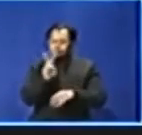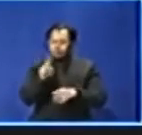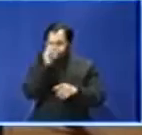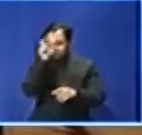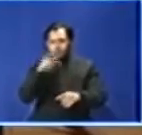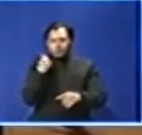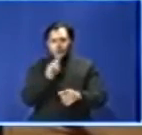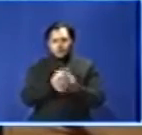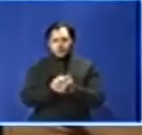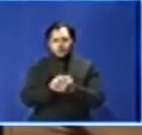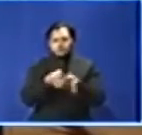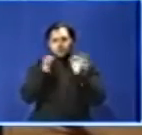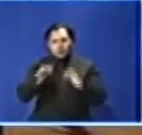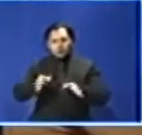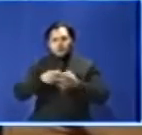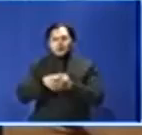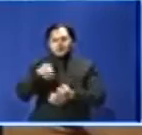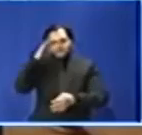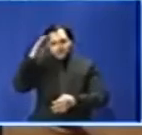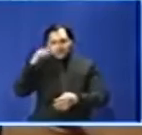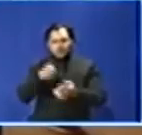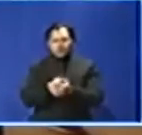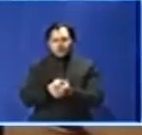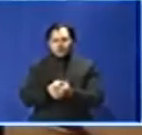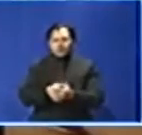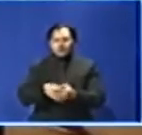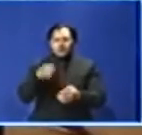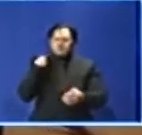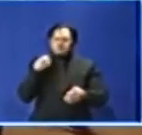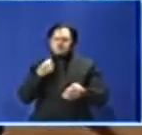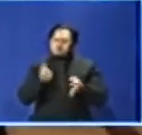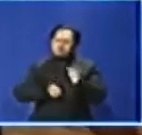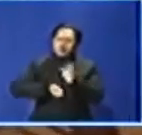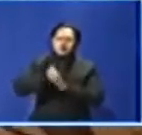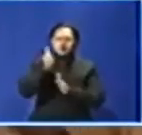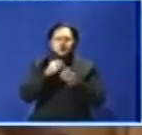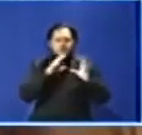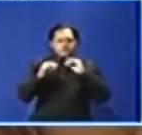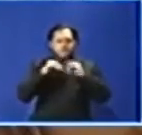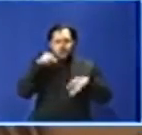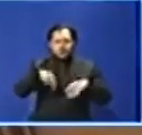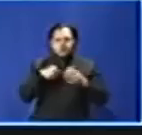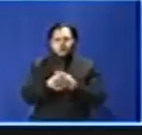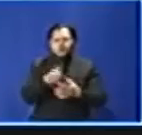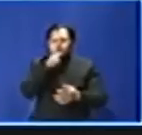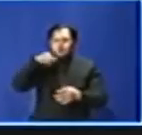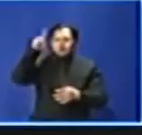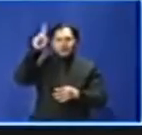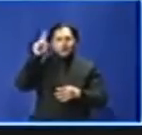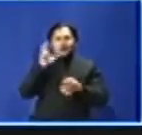di Kota Blitar tapi Kota Blitar menyelenggarakan debat ini dan insya Allah nanti